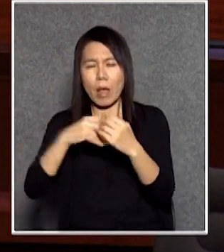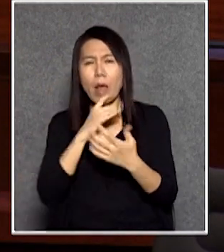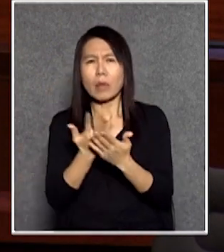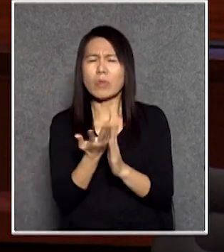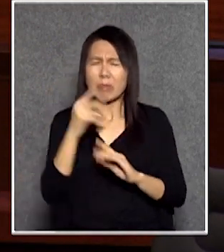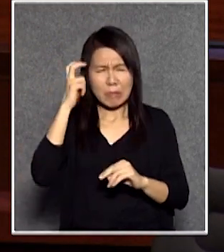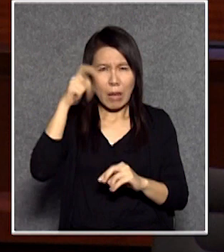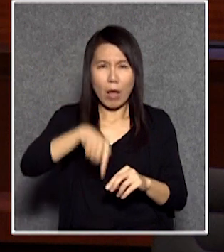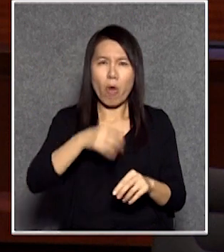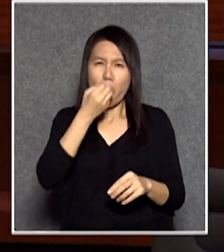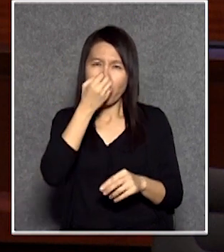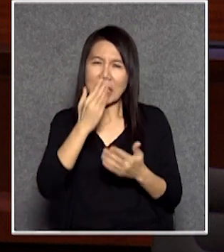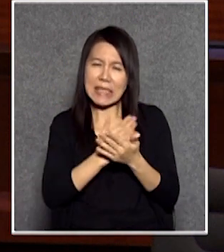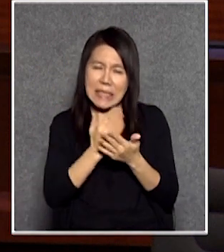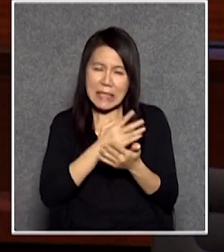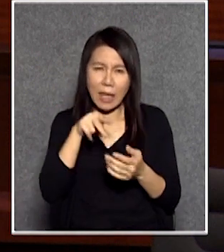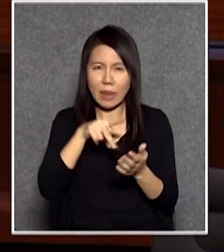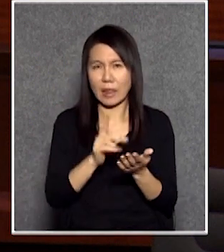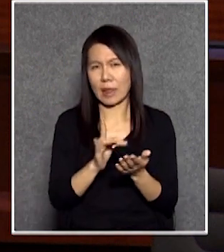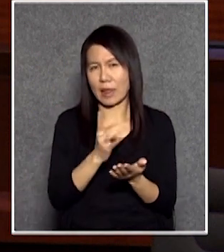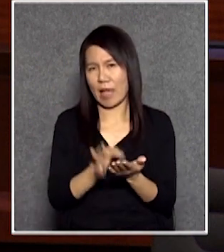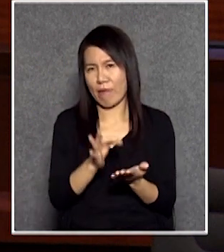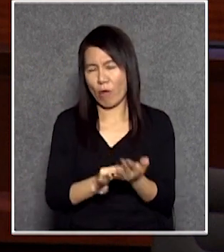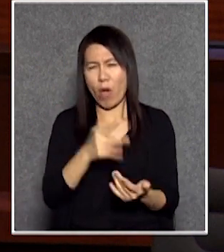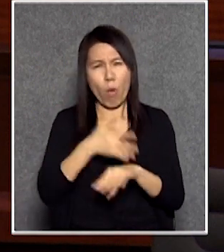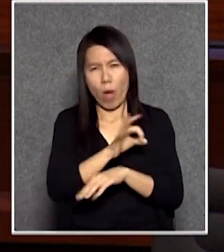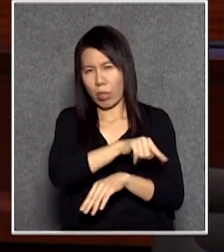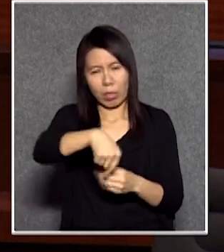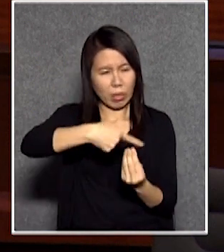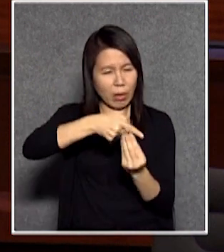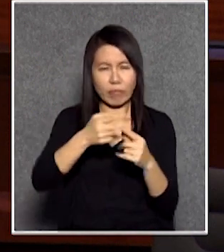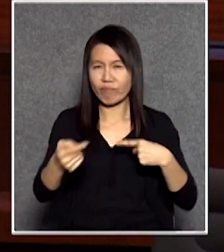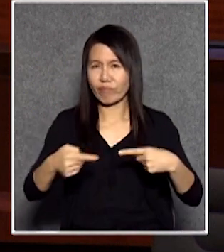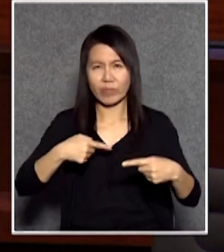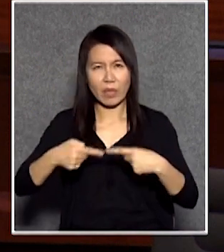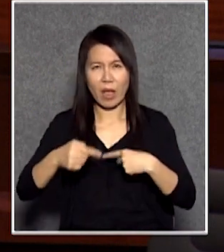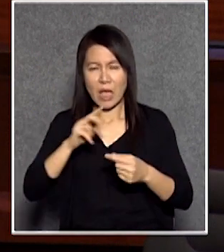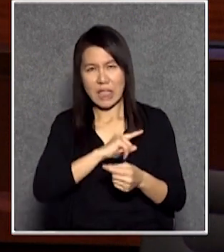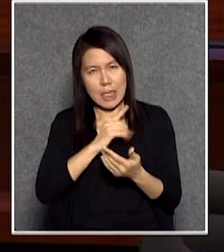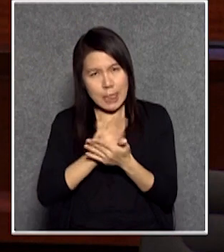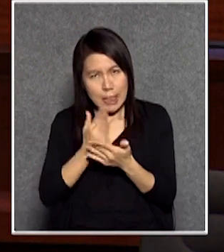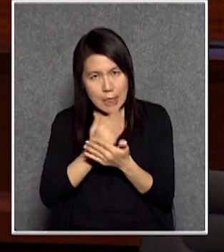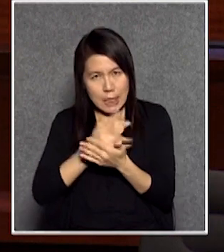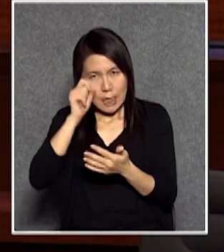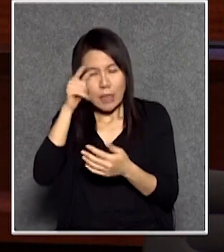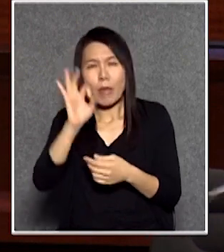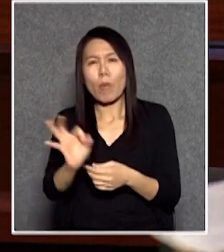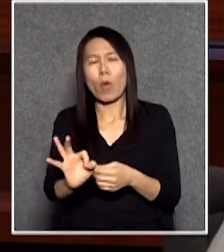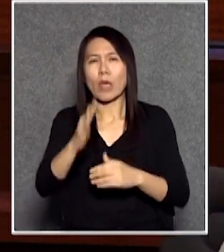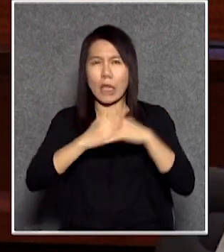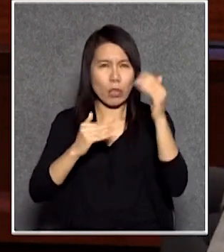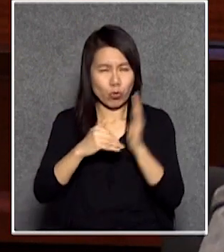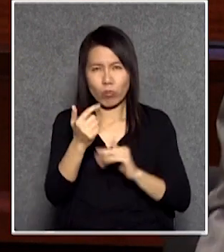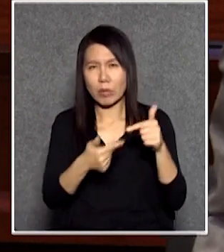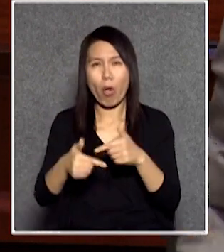港為跳板，社會環境不容許香港學生保持冒險精神，而且相關的人才和技術持續